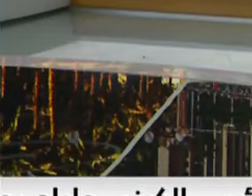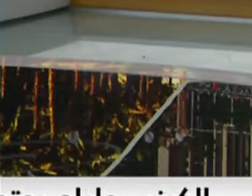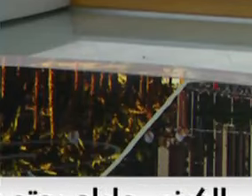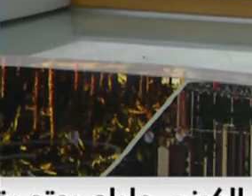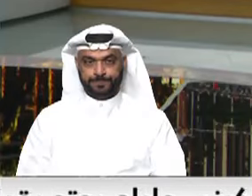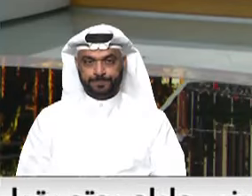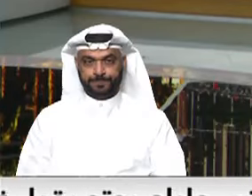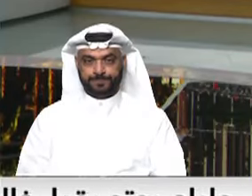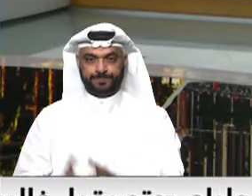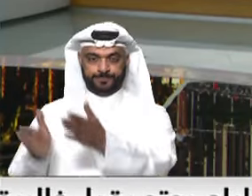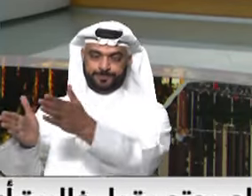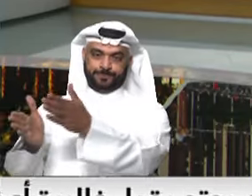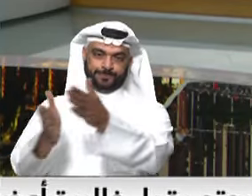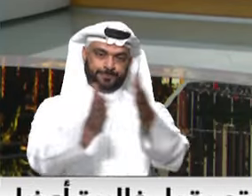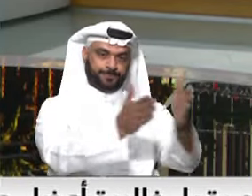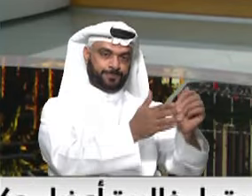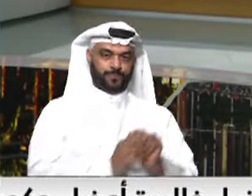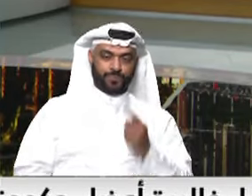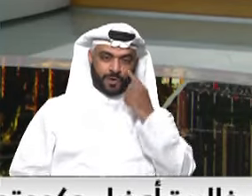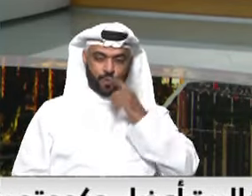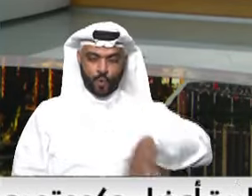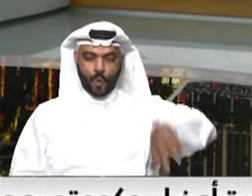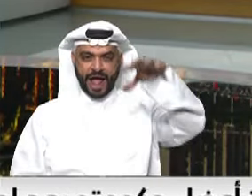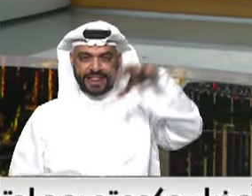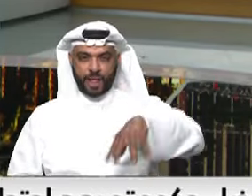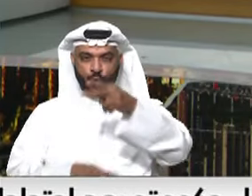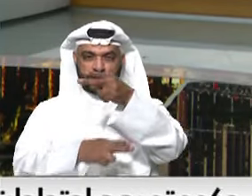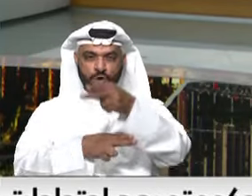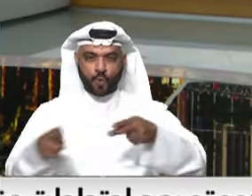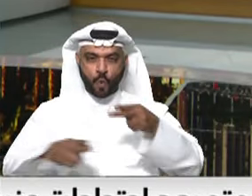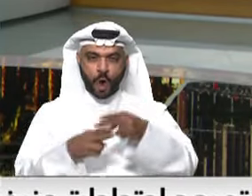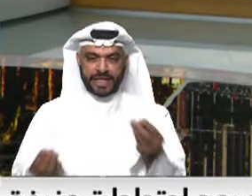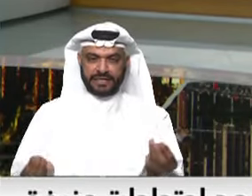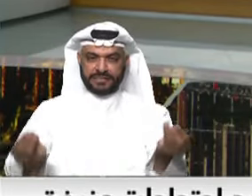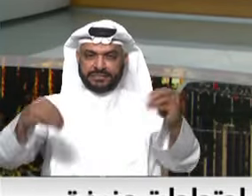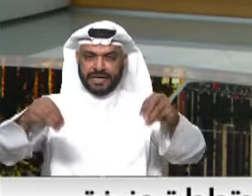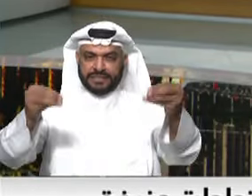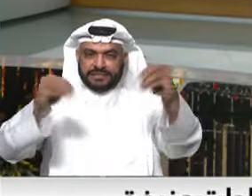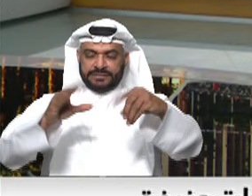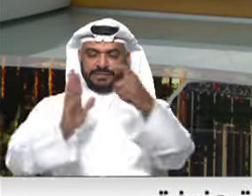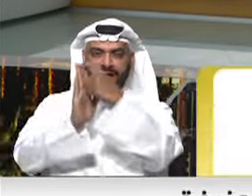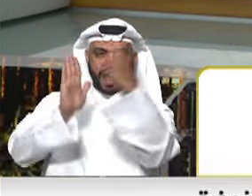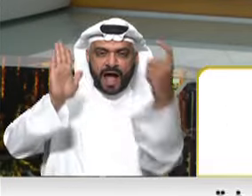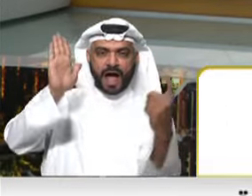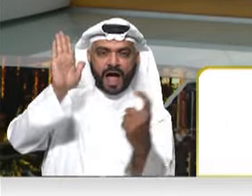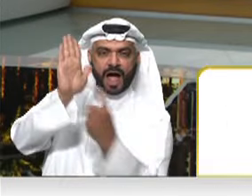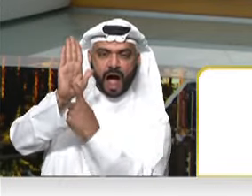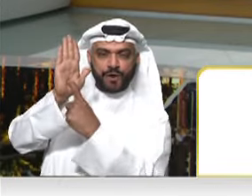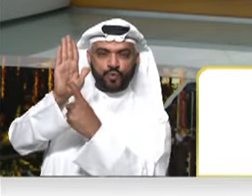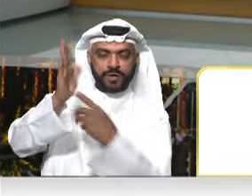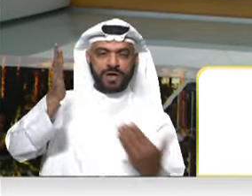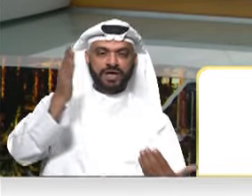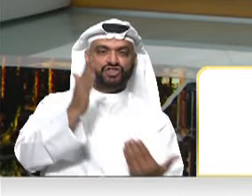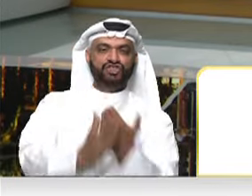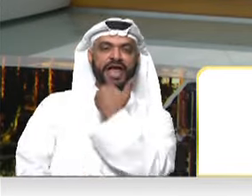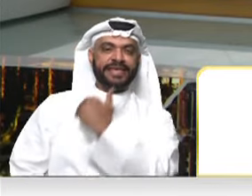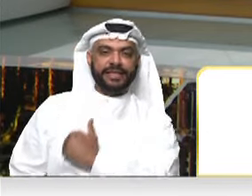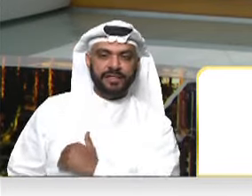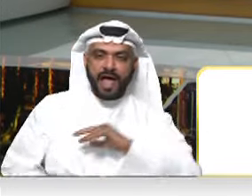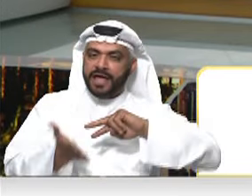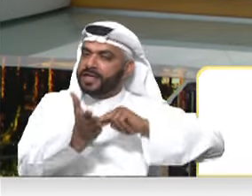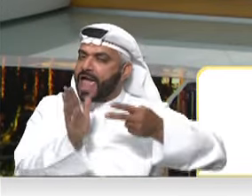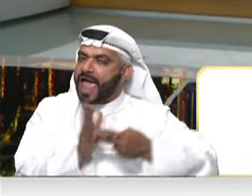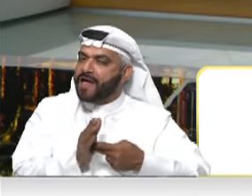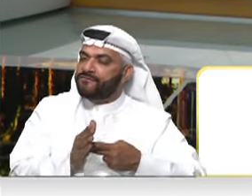تعمل الدولة على تحسين البيئة الاستثمارية من خلال سن قوانين جديدة تتعلق بالعديد من الجوانب